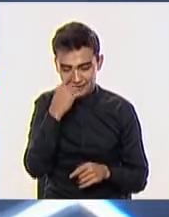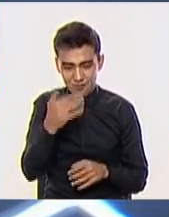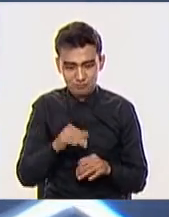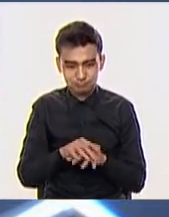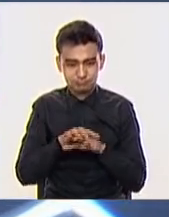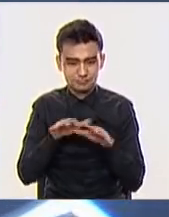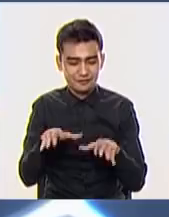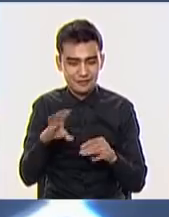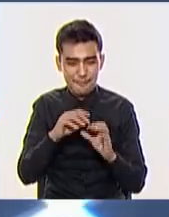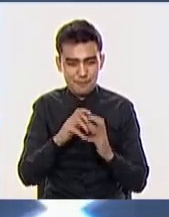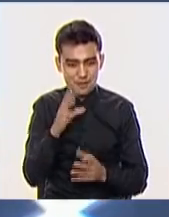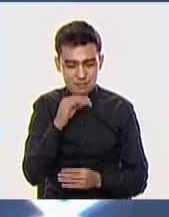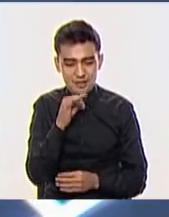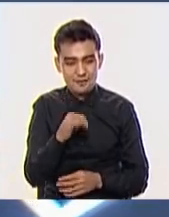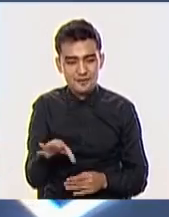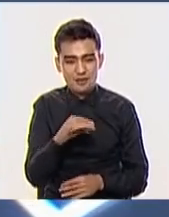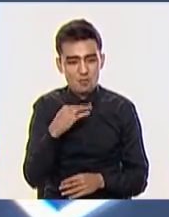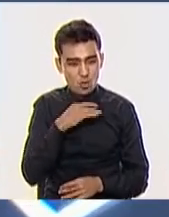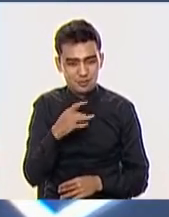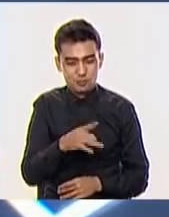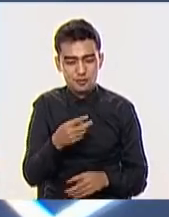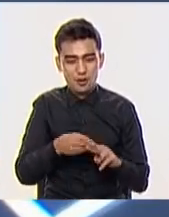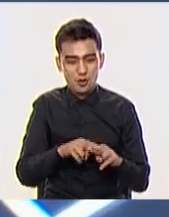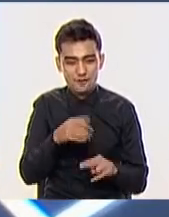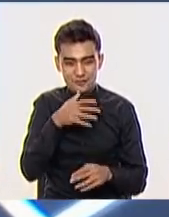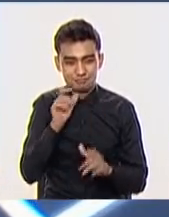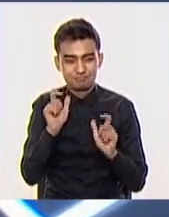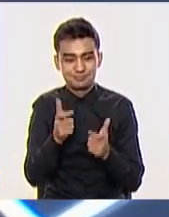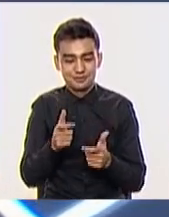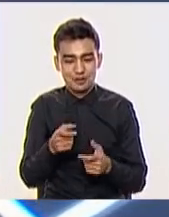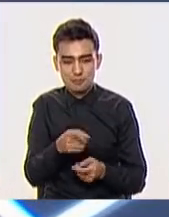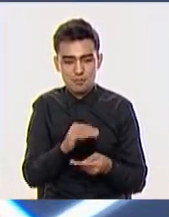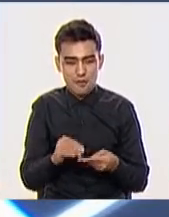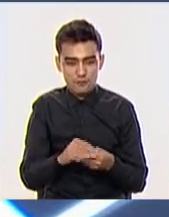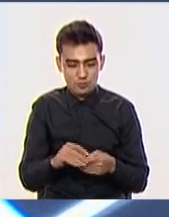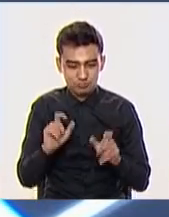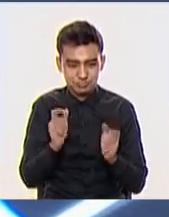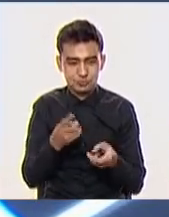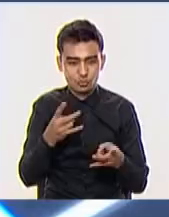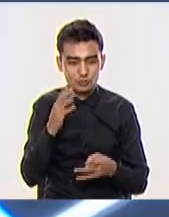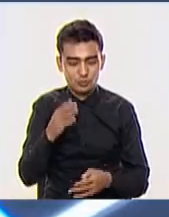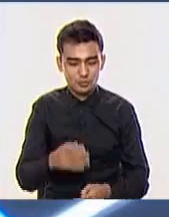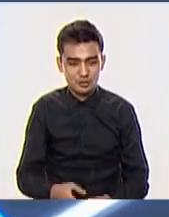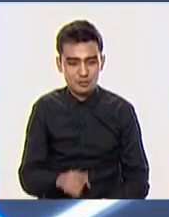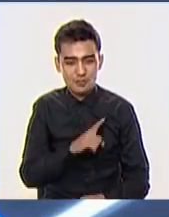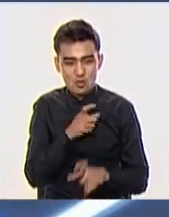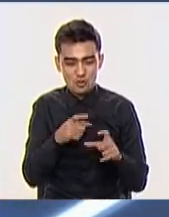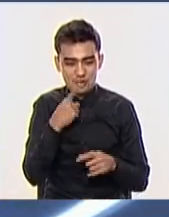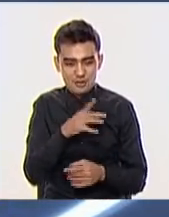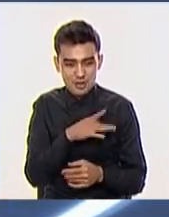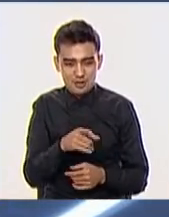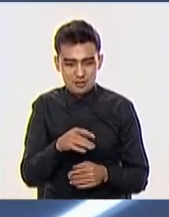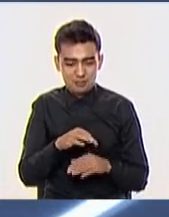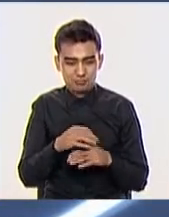всей планете. Многие республики, которые еще вчера вышли из карантина, вынуждены снова объявлять локдаун. Эксперты прогнозируют